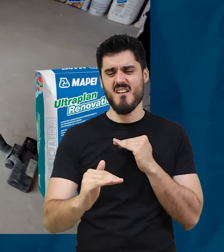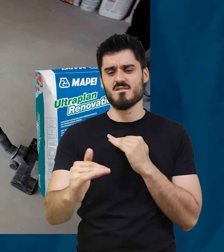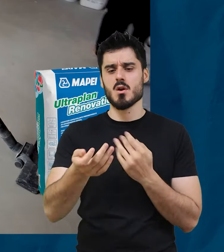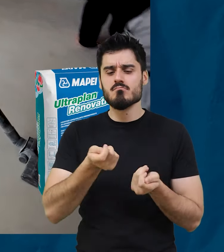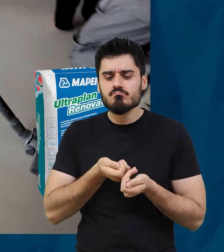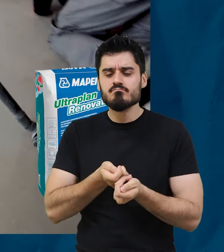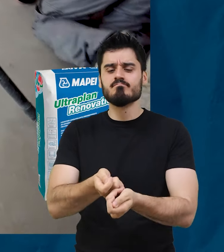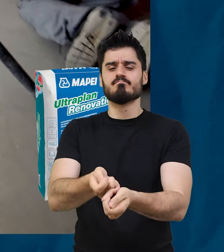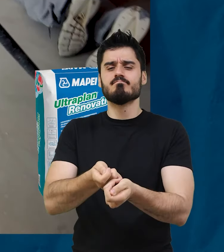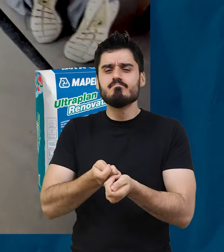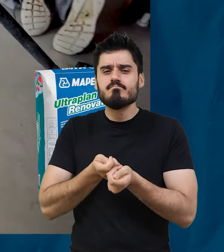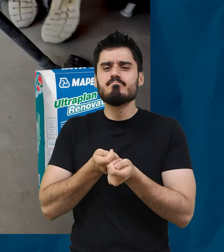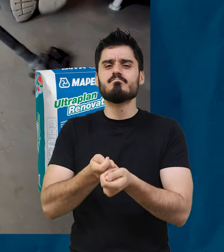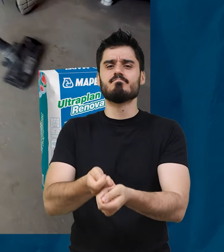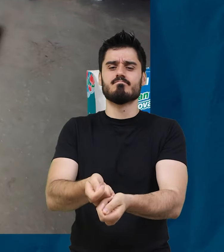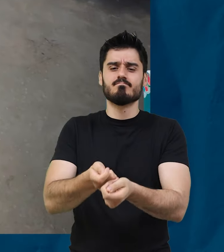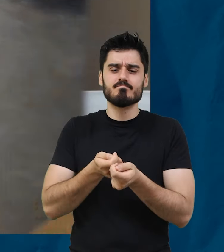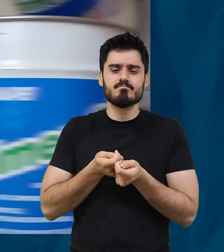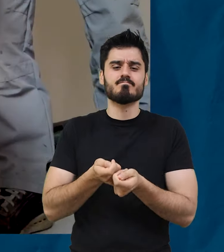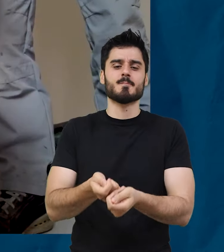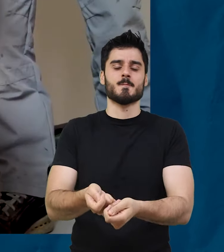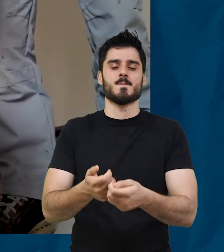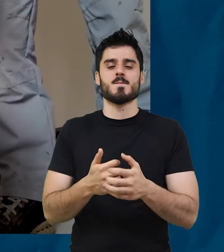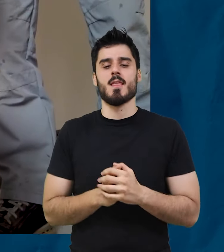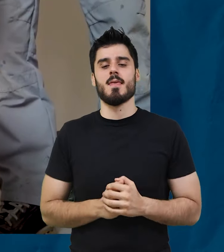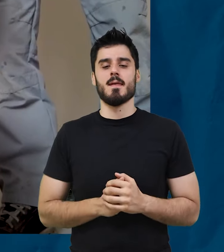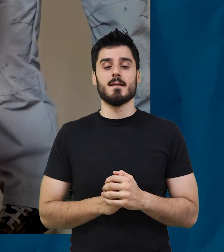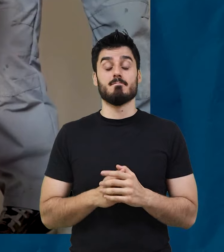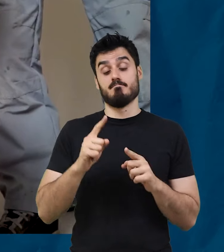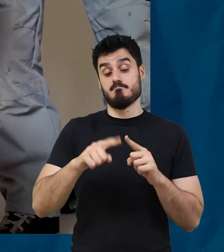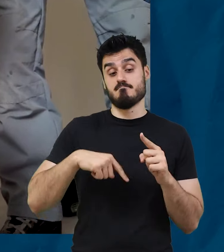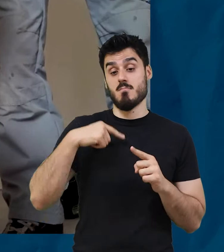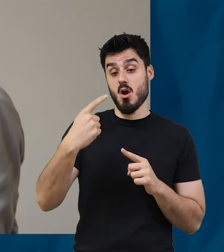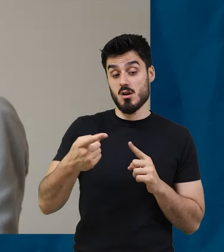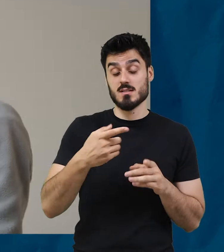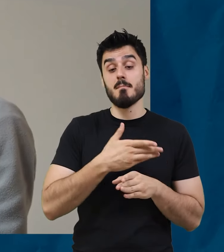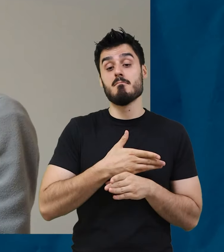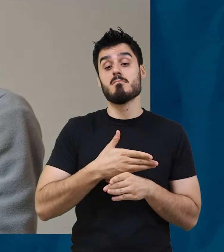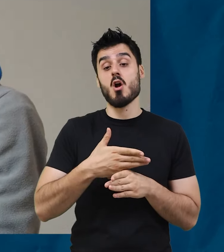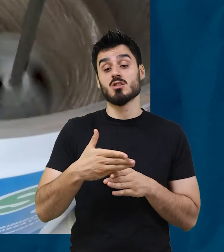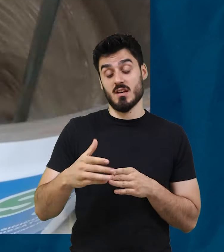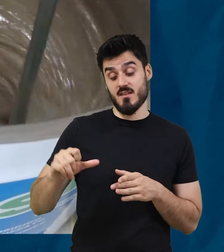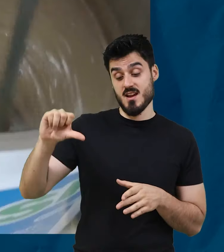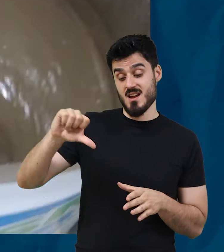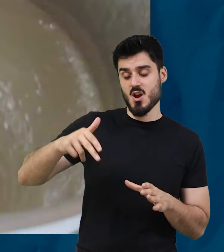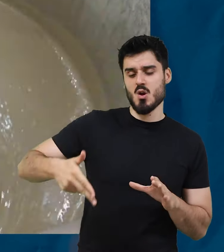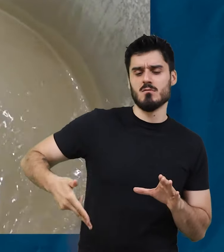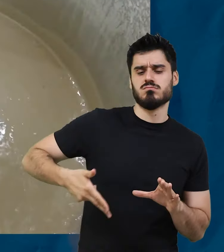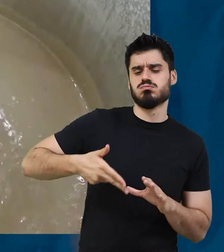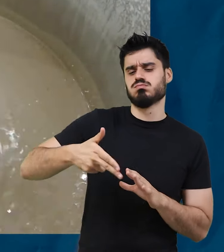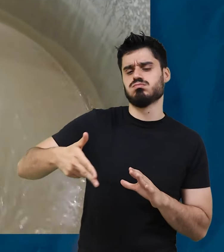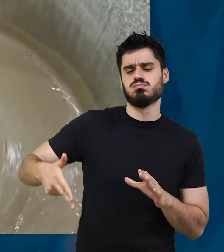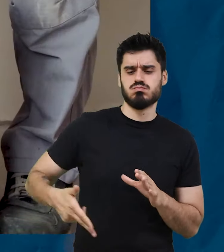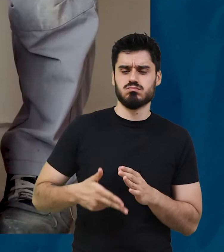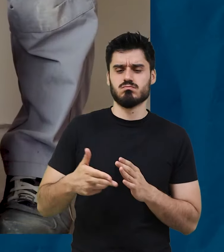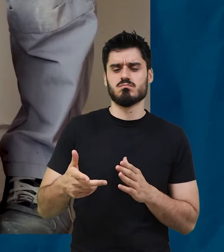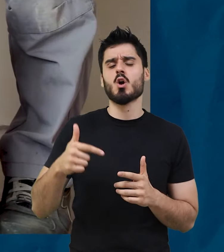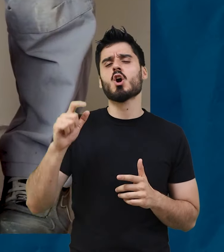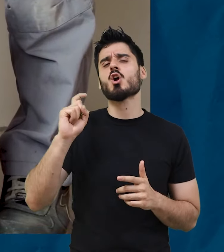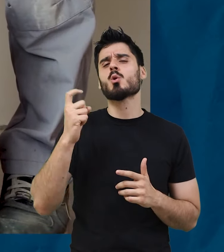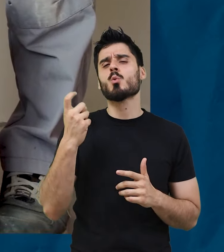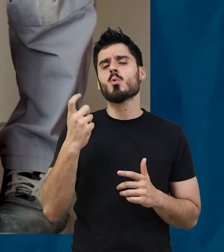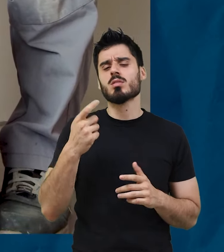саморазливна замазка Ultraplan Renovation. След това продължаваме с полагането на двукомпонентен епоксиден